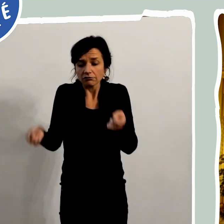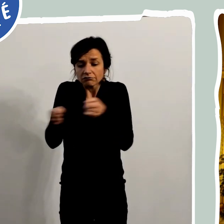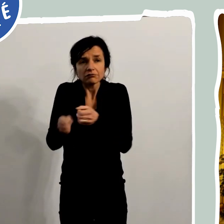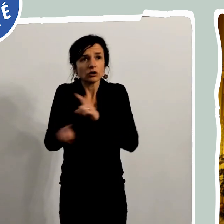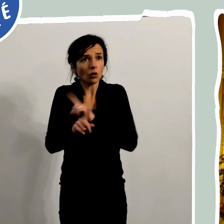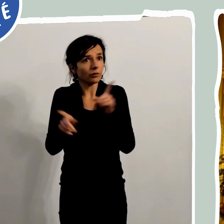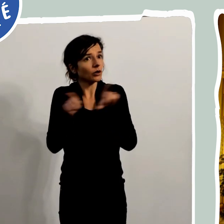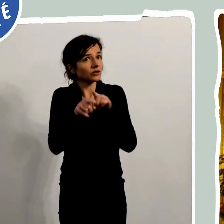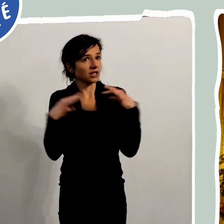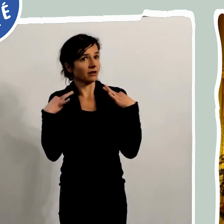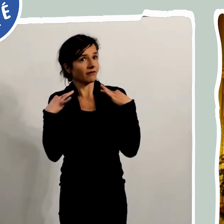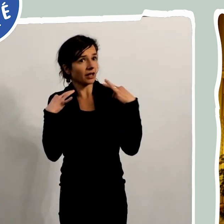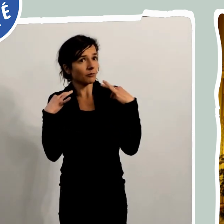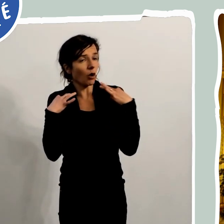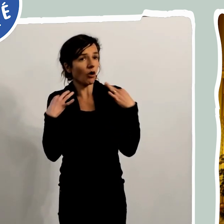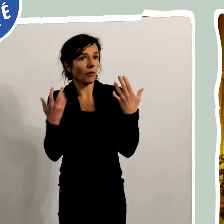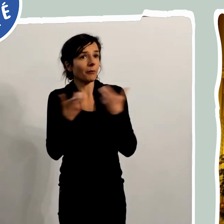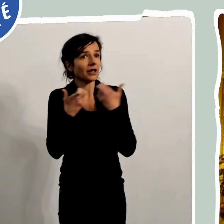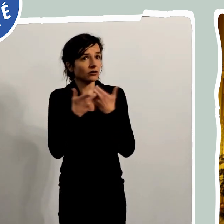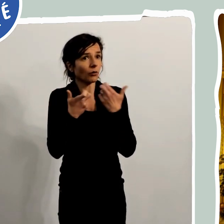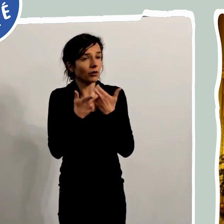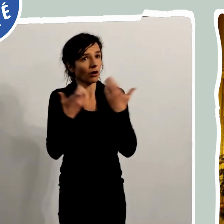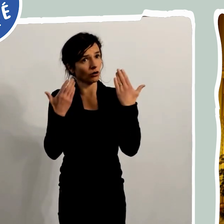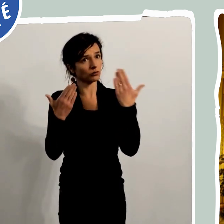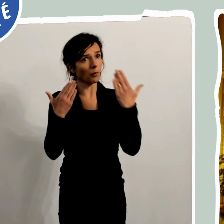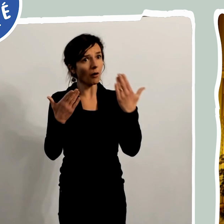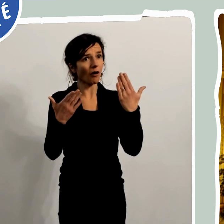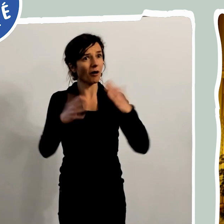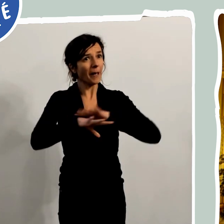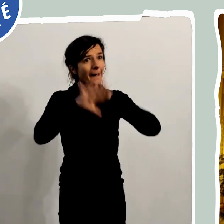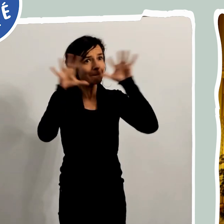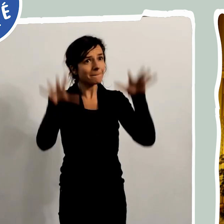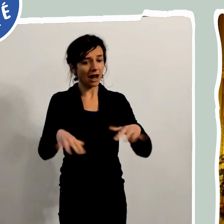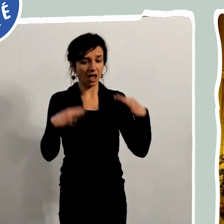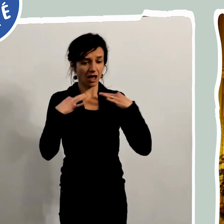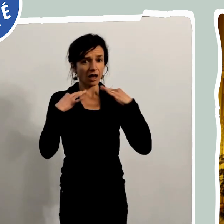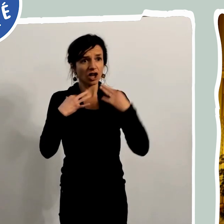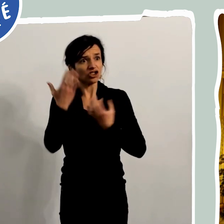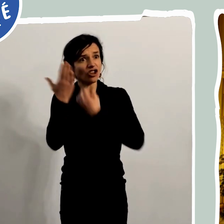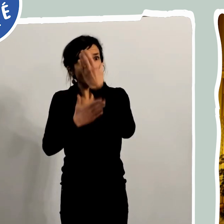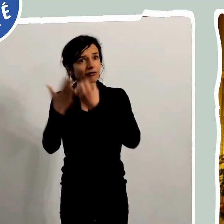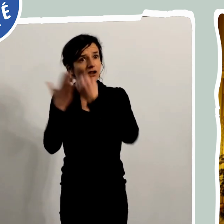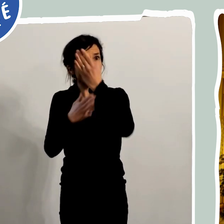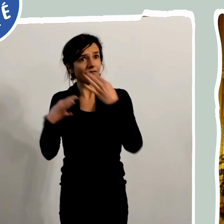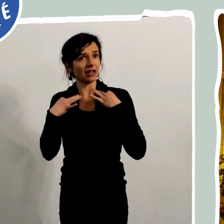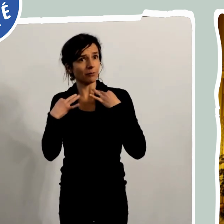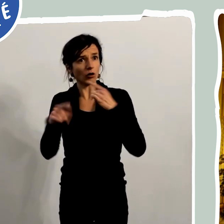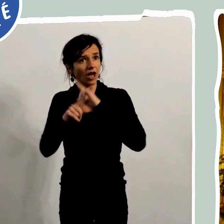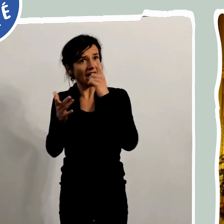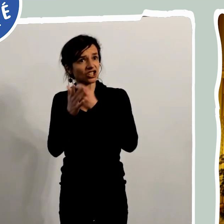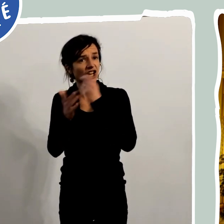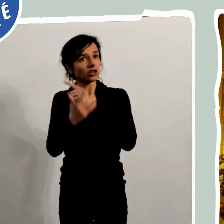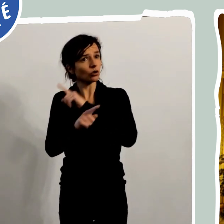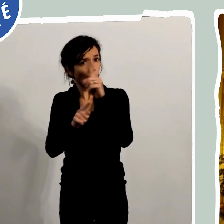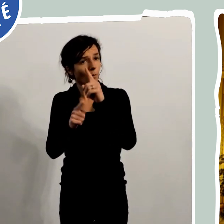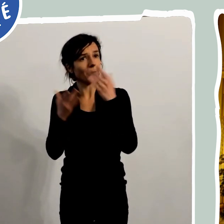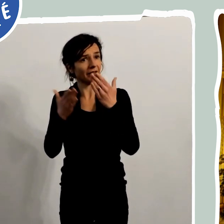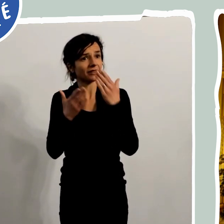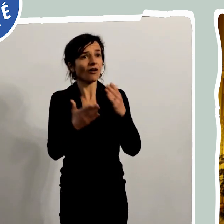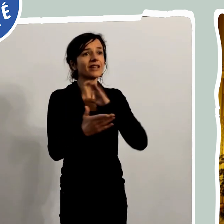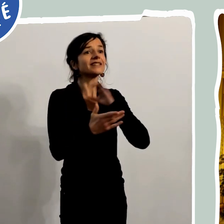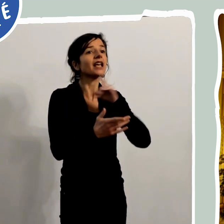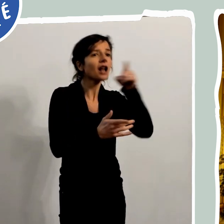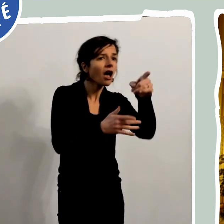effectivement, la seconde main, on voit que la seconde main, ça marche beaucoup en ce moment. Ça va tout à fait dans ce sens-là. Donc les meubles, mais ça aussi, on peut aussi voir